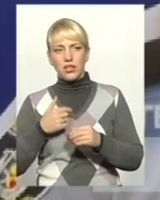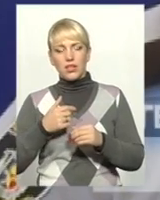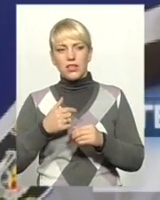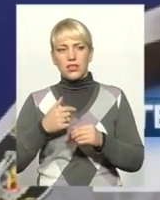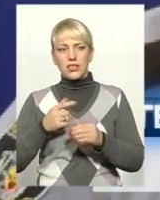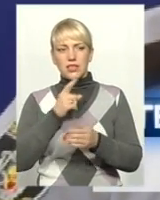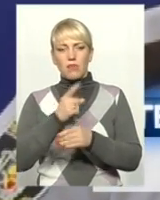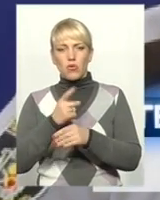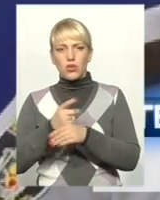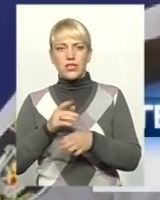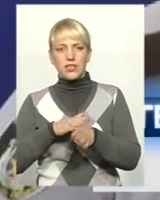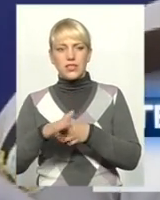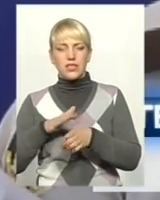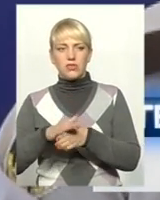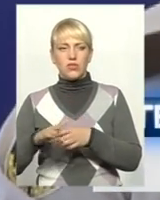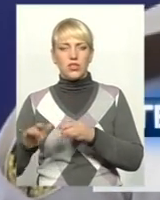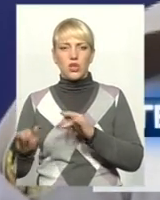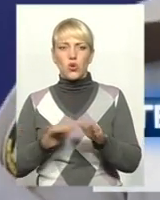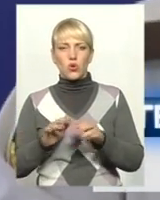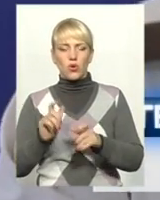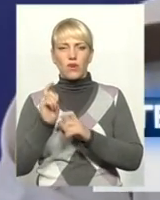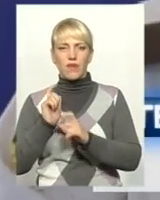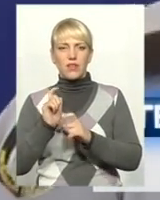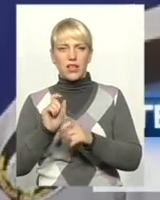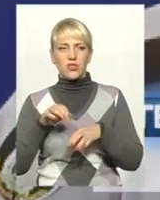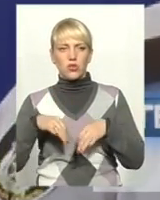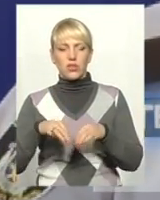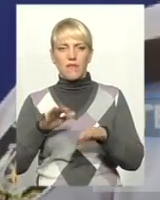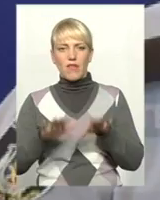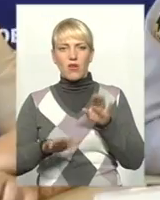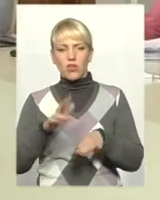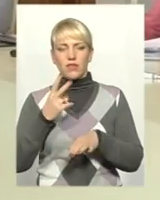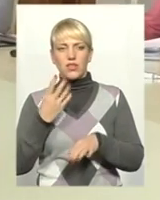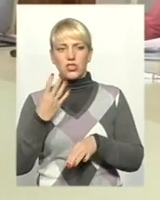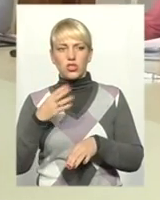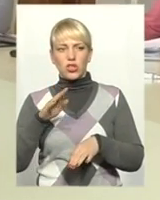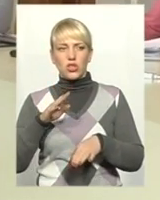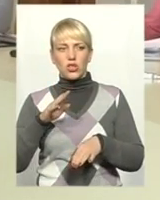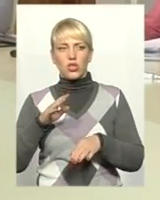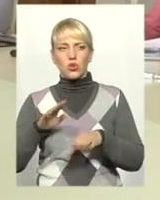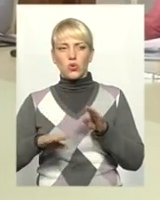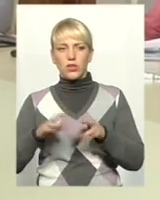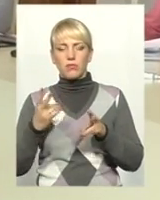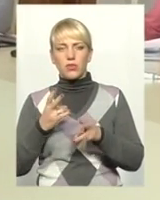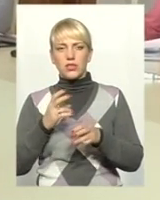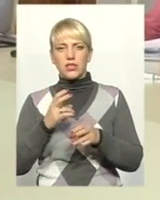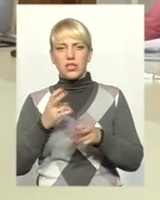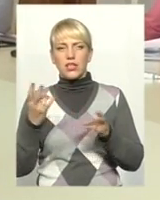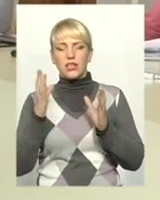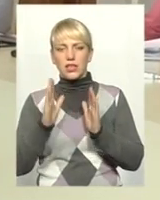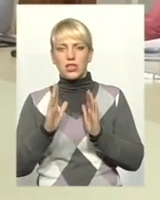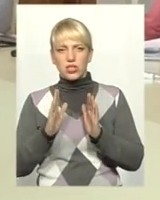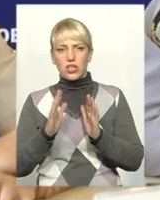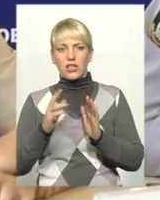Заборонено здійснювати рух вантажного транспорту вагою понад 24 тонни. Рух необхідно здійснювати автомобілем лише